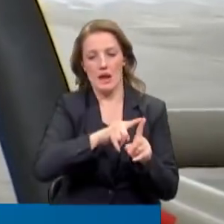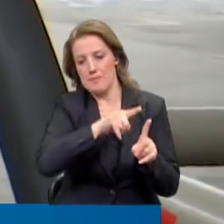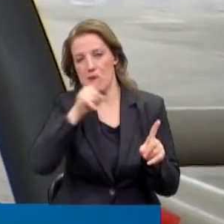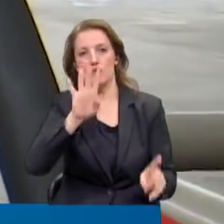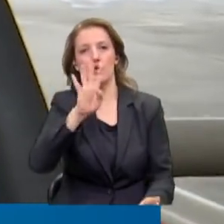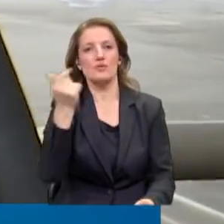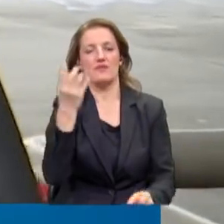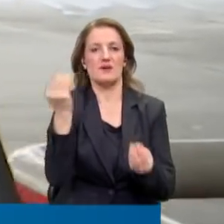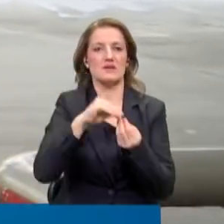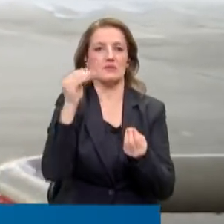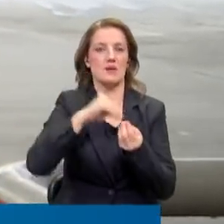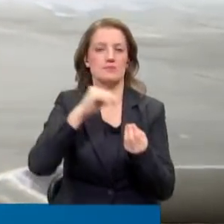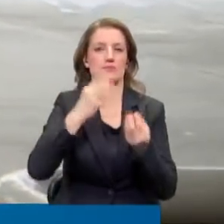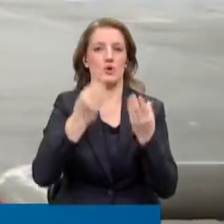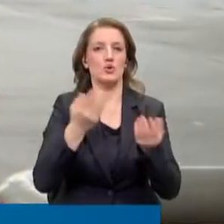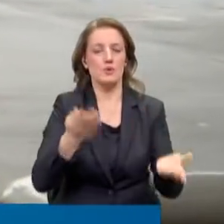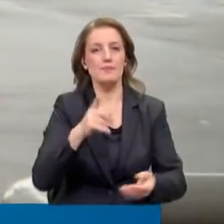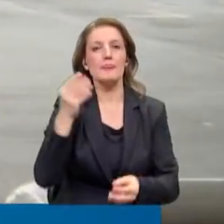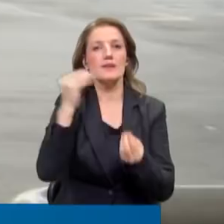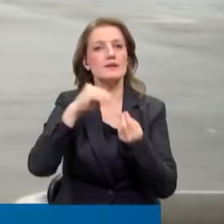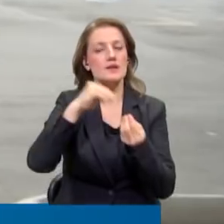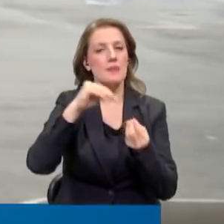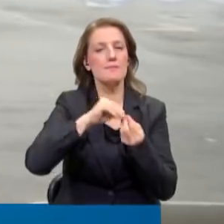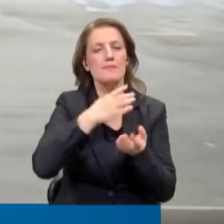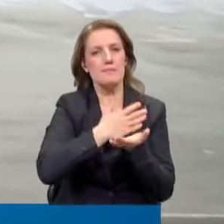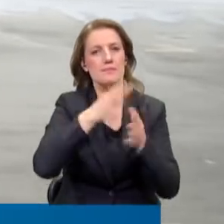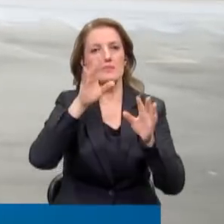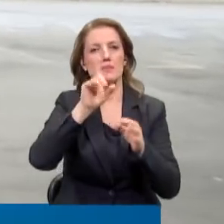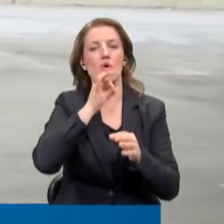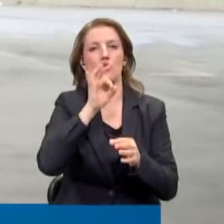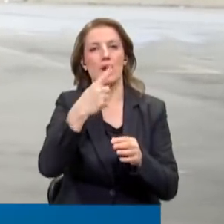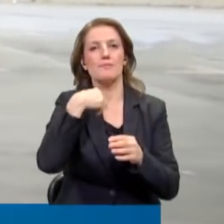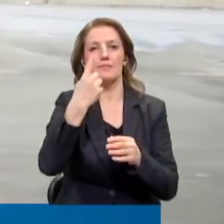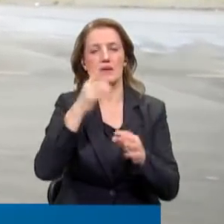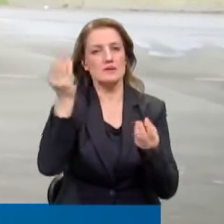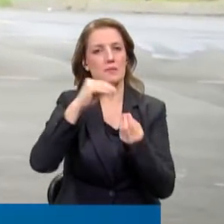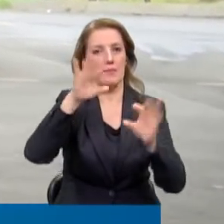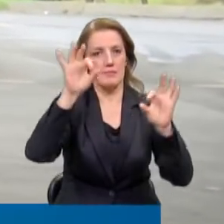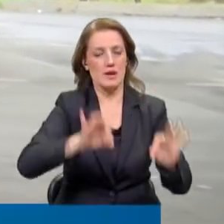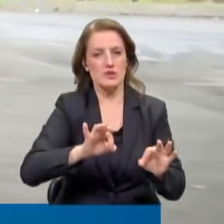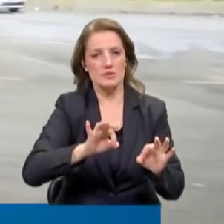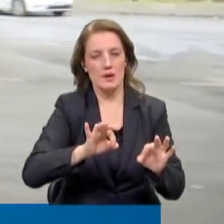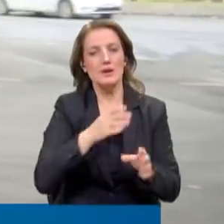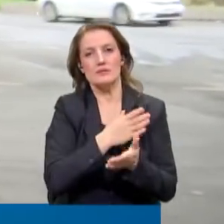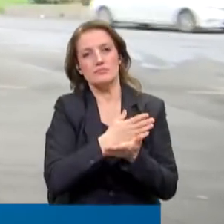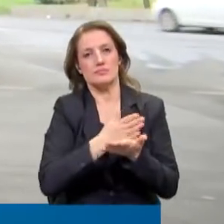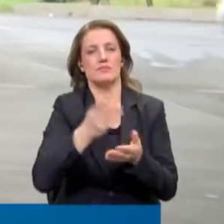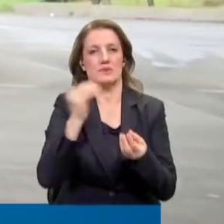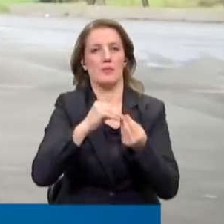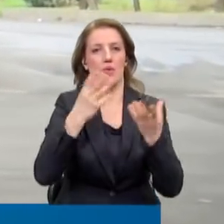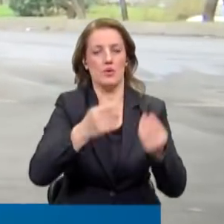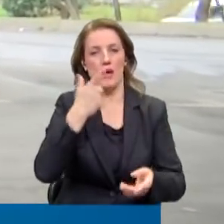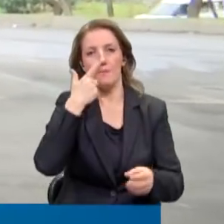yıl akaryakıt zamlarıyla başlamıştı. Zamlarla devam ediyor. Motorinin litresine 94 kuruş,